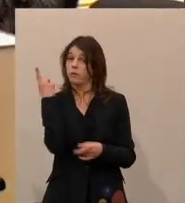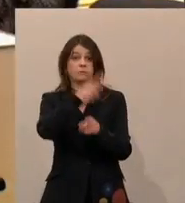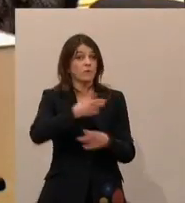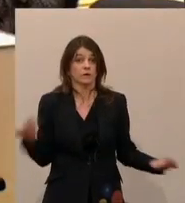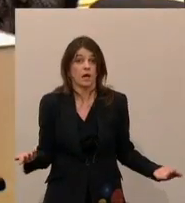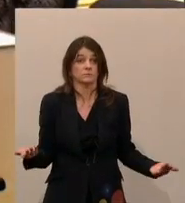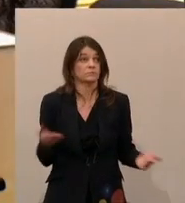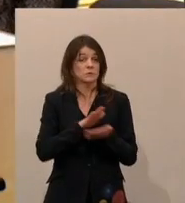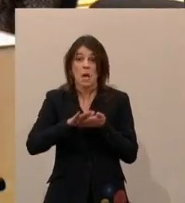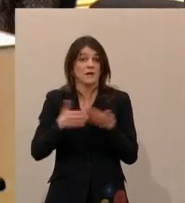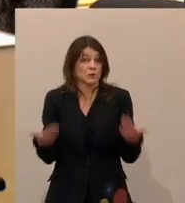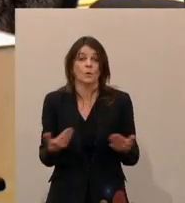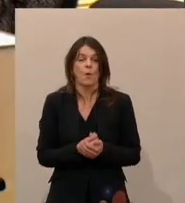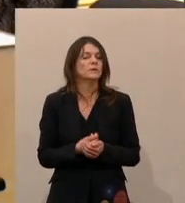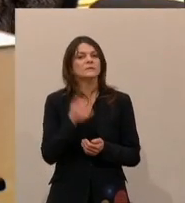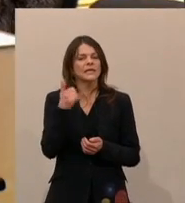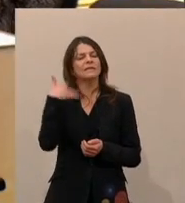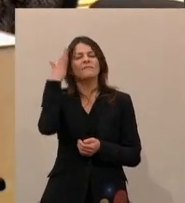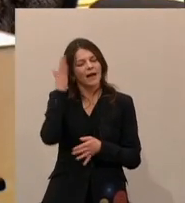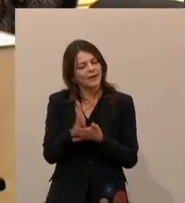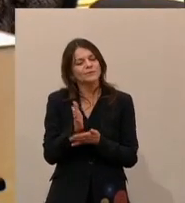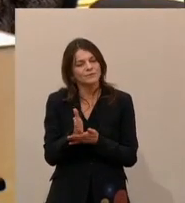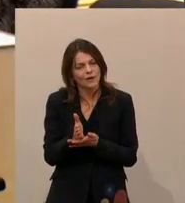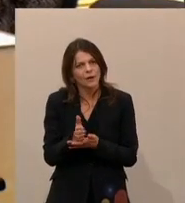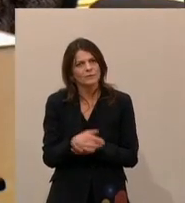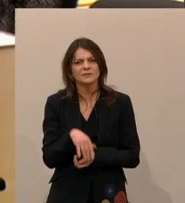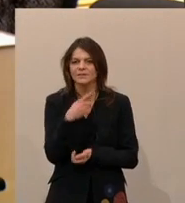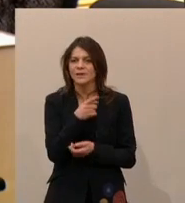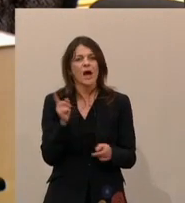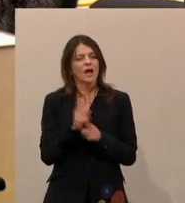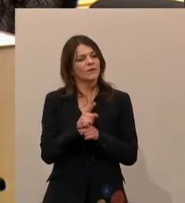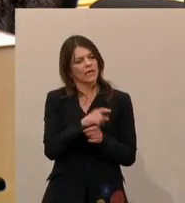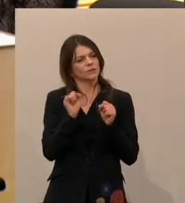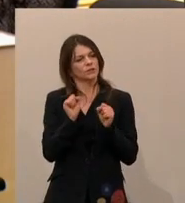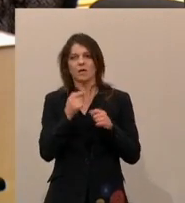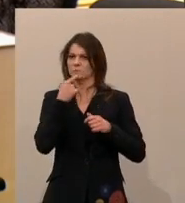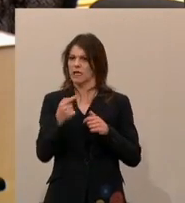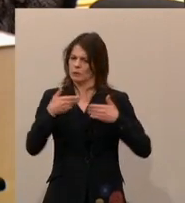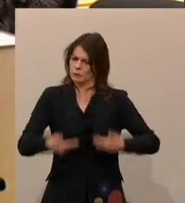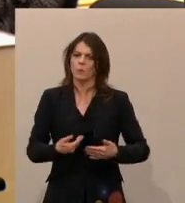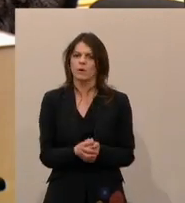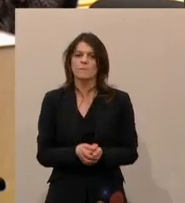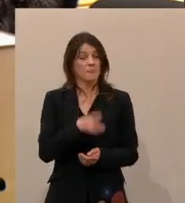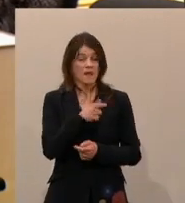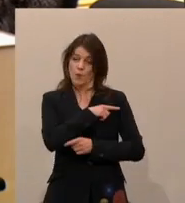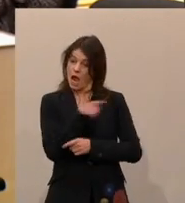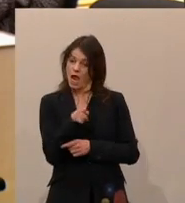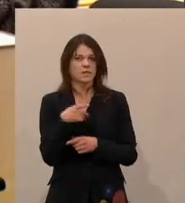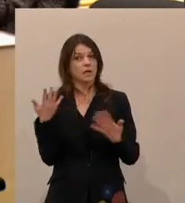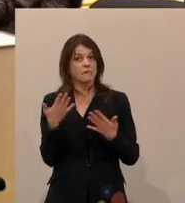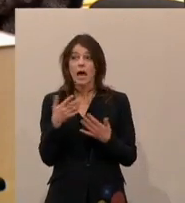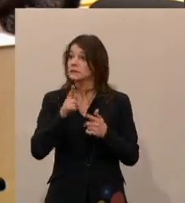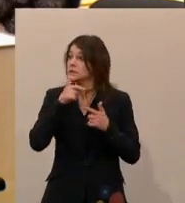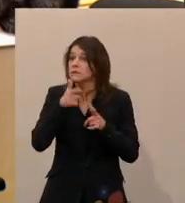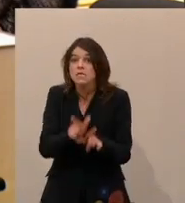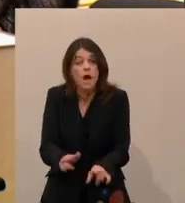beauftragt wurde. So einfach ist das. Und jetzt weiß ich schon, dass Sie ein gewisses Dogma vertreten in Ihrer Liste. Das heißt also, für alles, was nicht